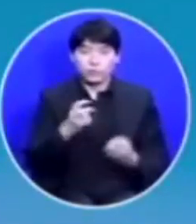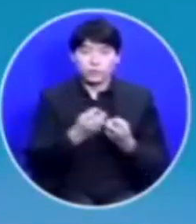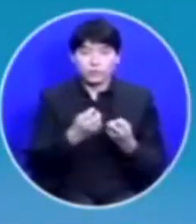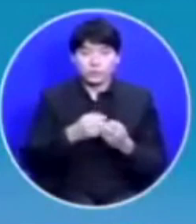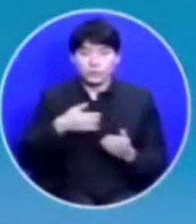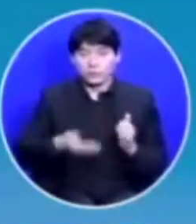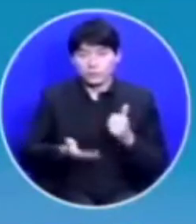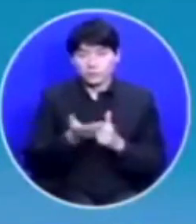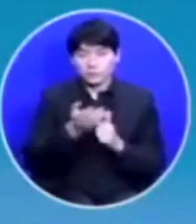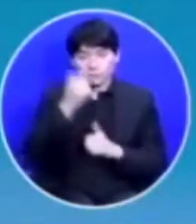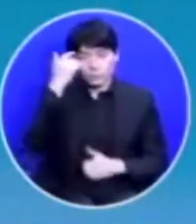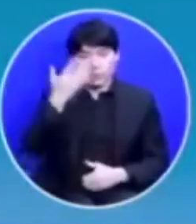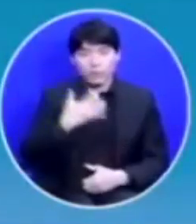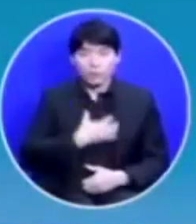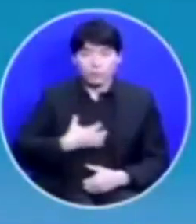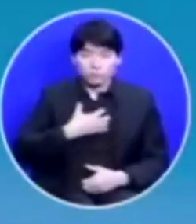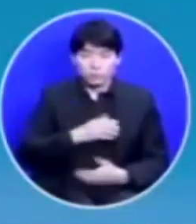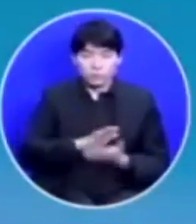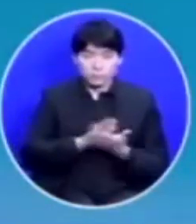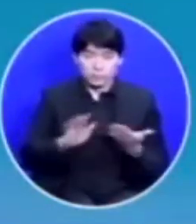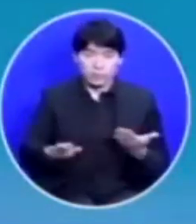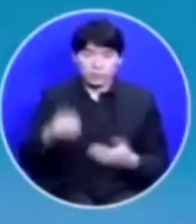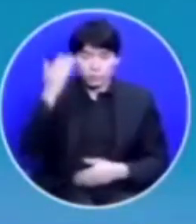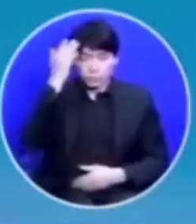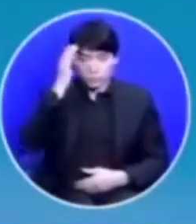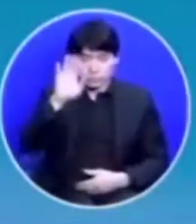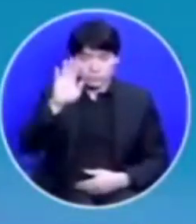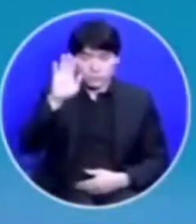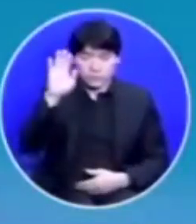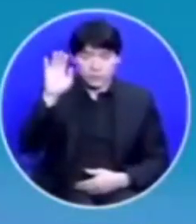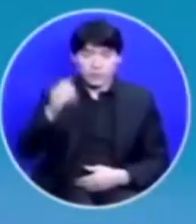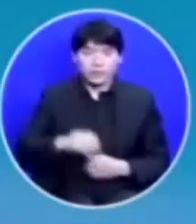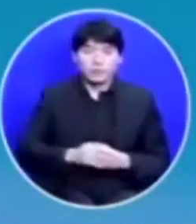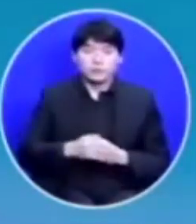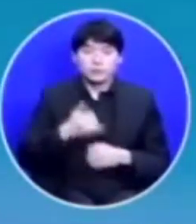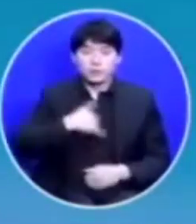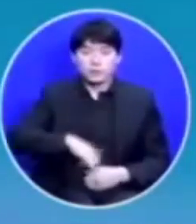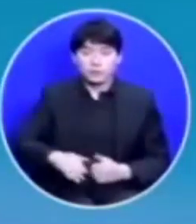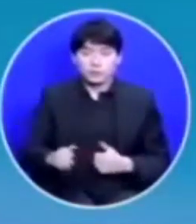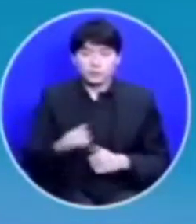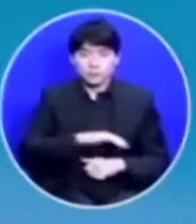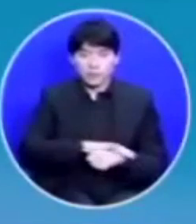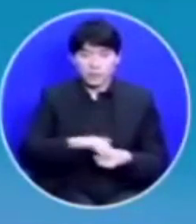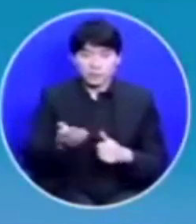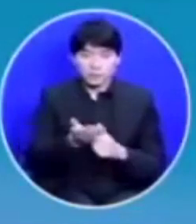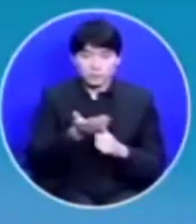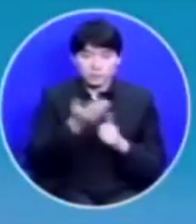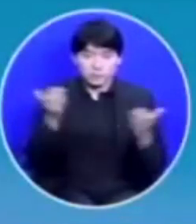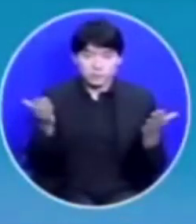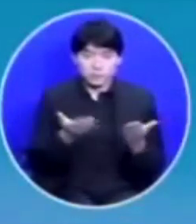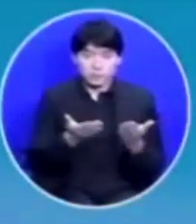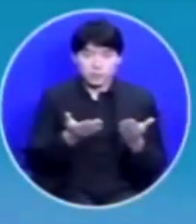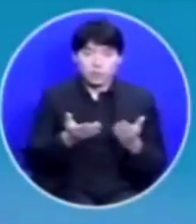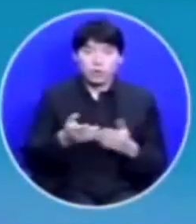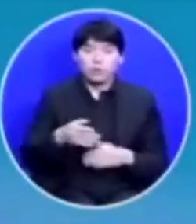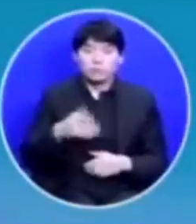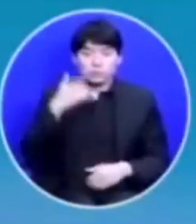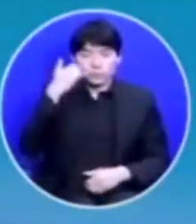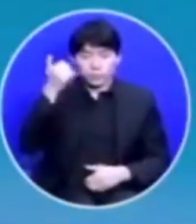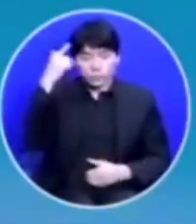걱정스러운 일입니다 요즘 시대에 자녀를 잘 기르는 일은 아주 부모에게 고민이 되는